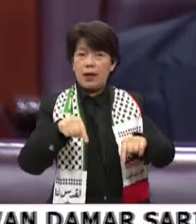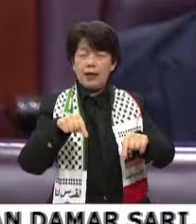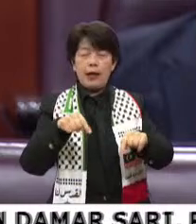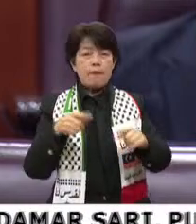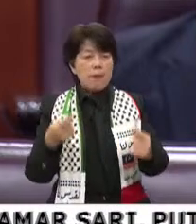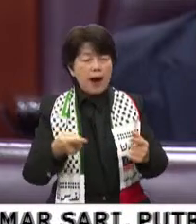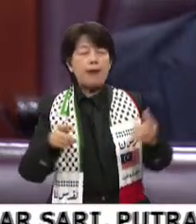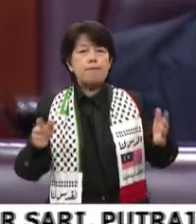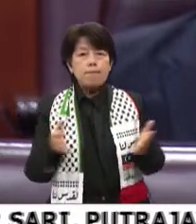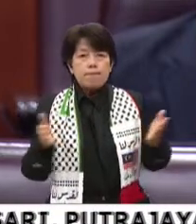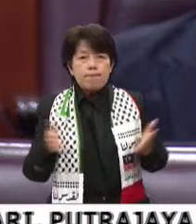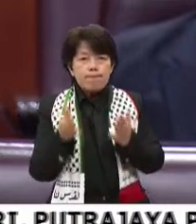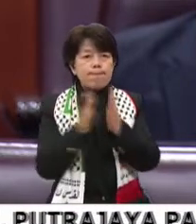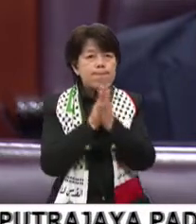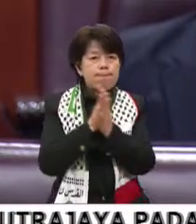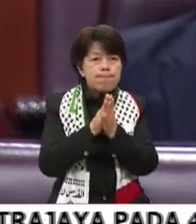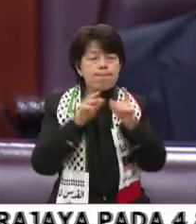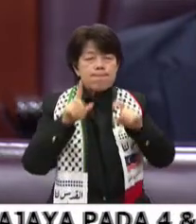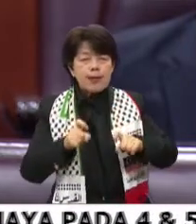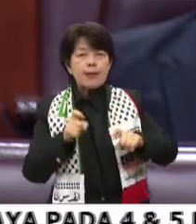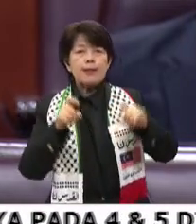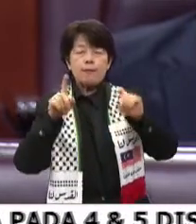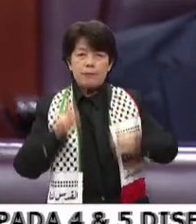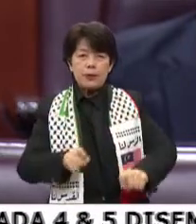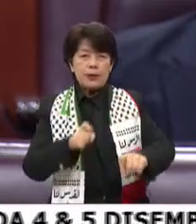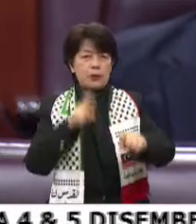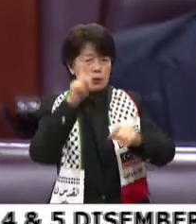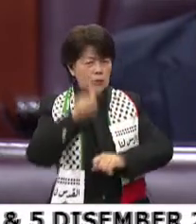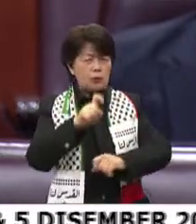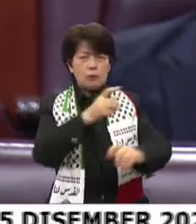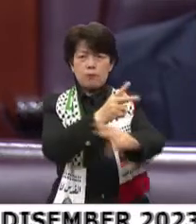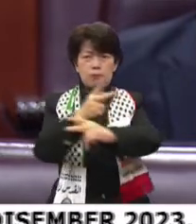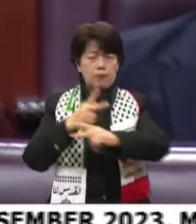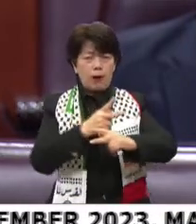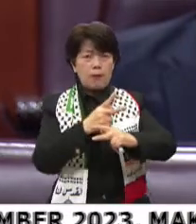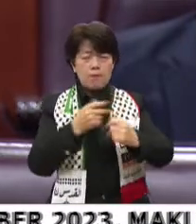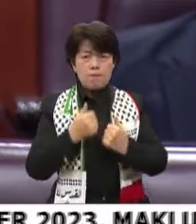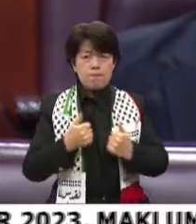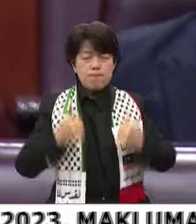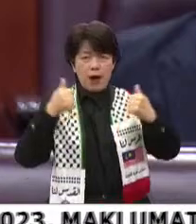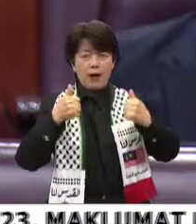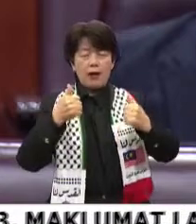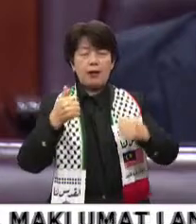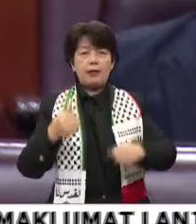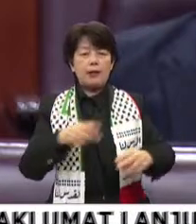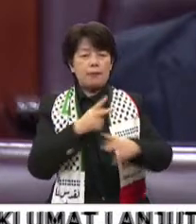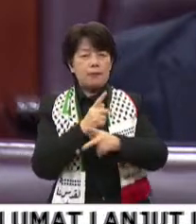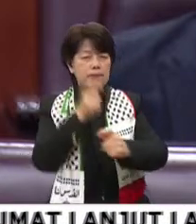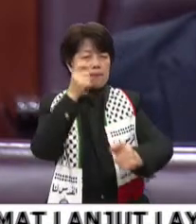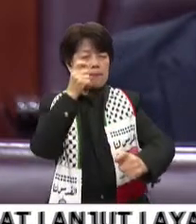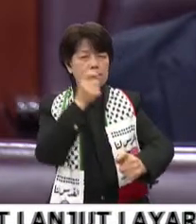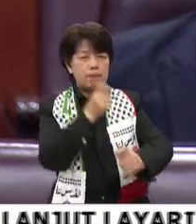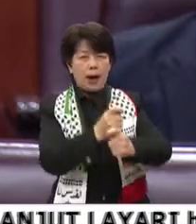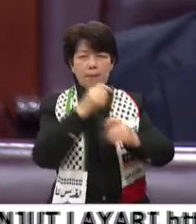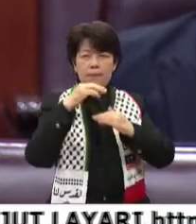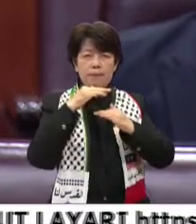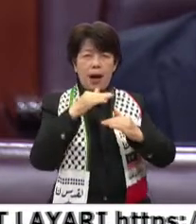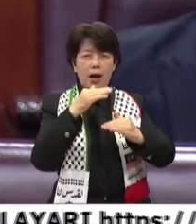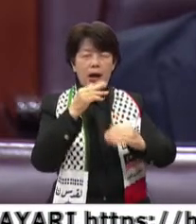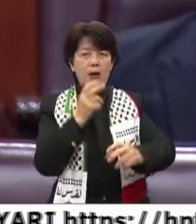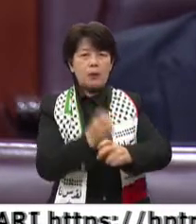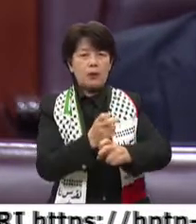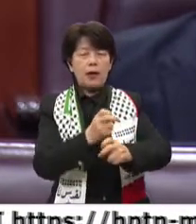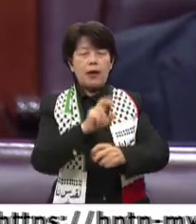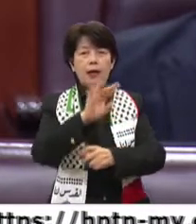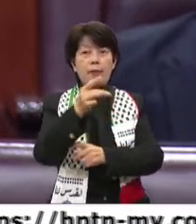semangat di mana untuk kita membuatkan satu kawalan yang lebih baik dan juga yang lebih ketat kepada kanak-kanak yang berusia